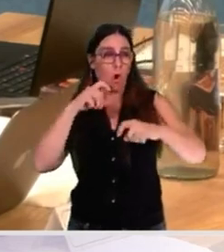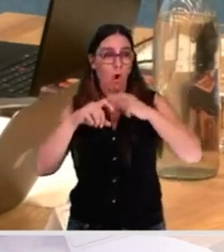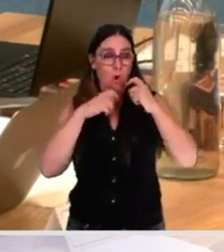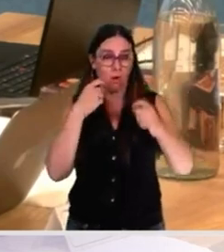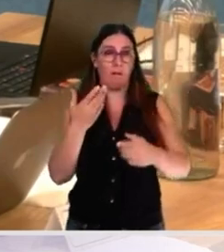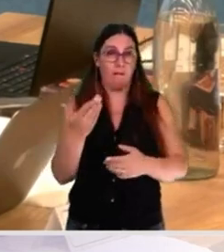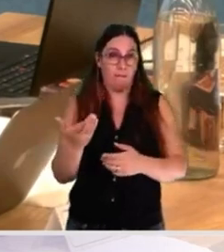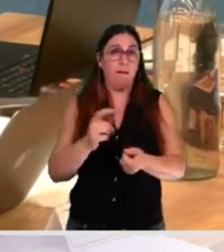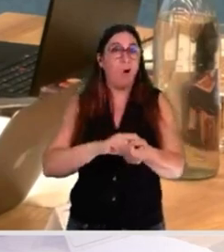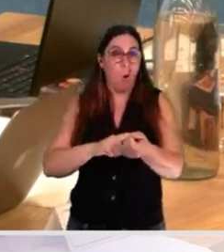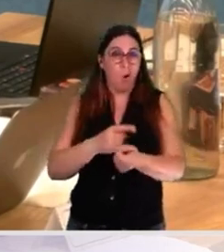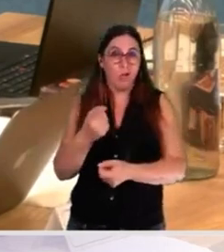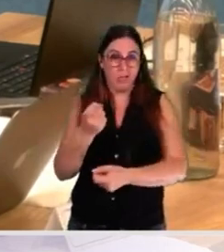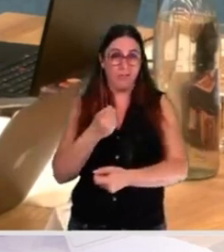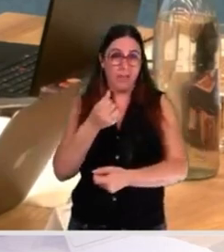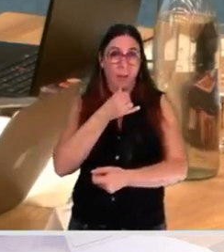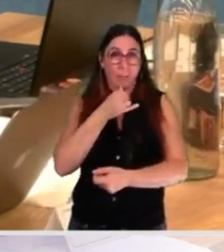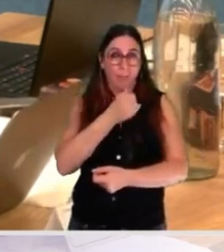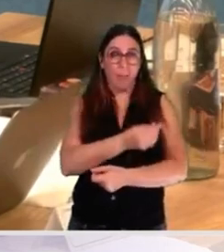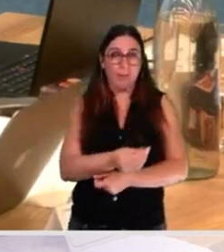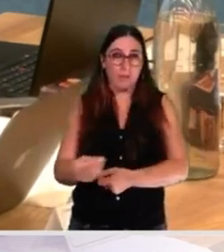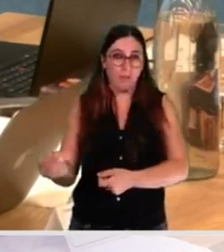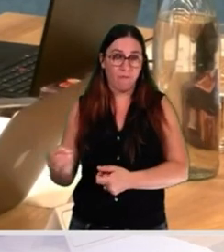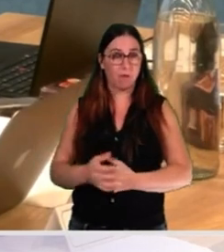origine la petite enfance.